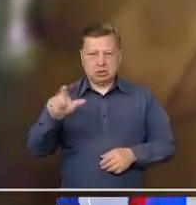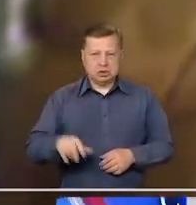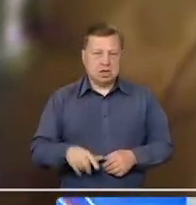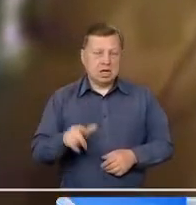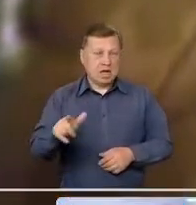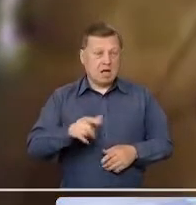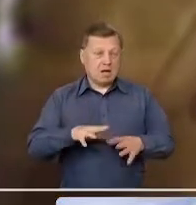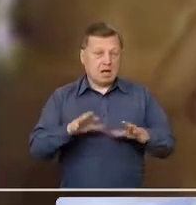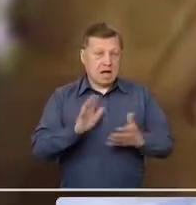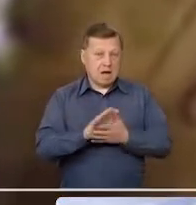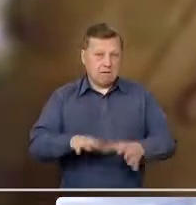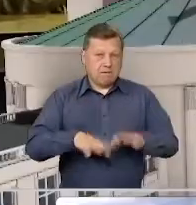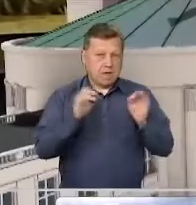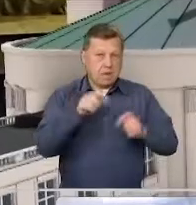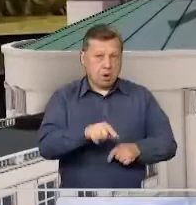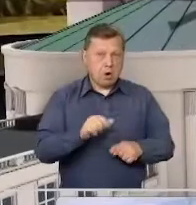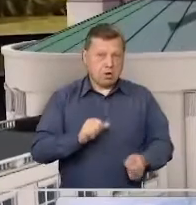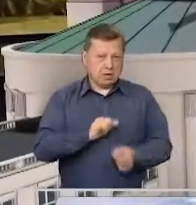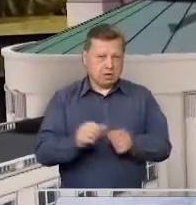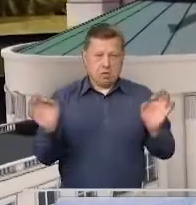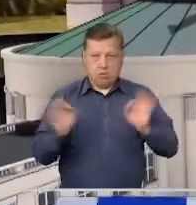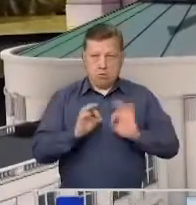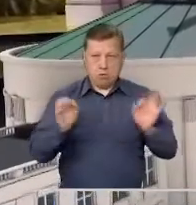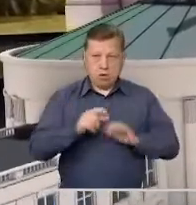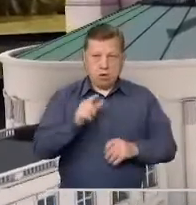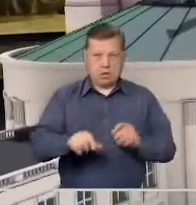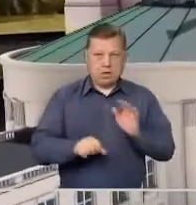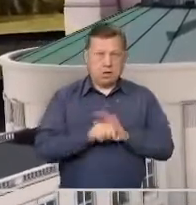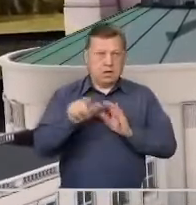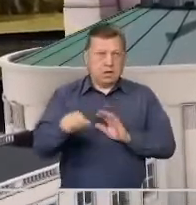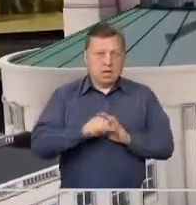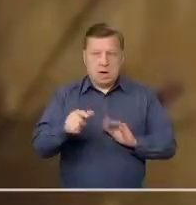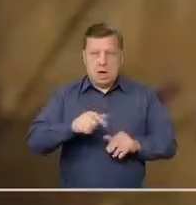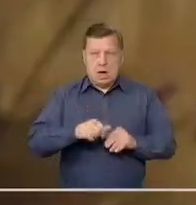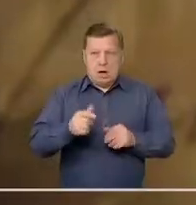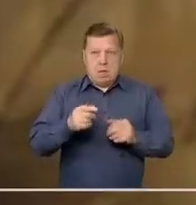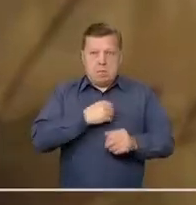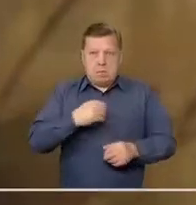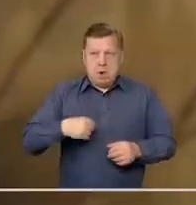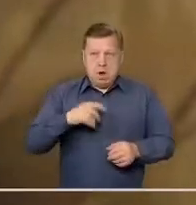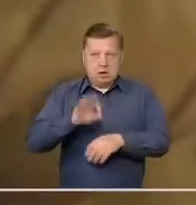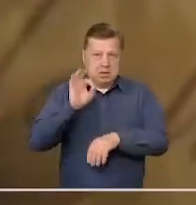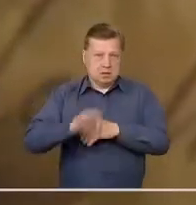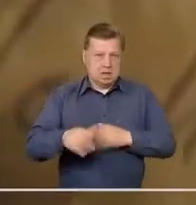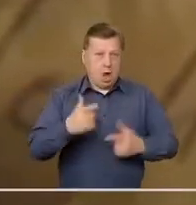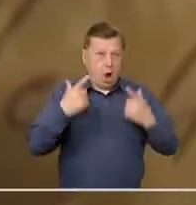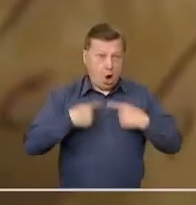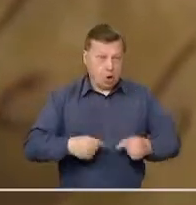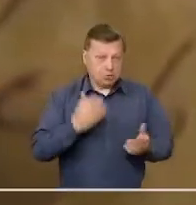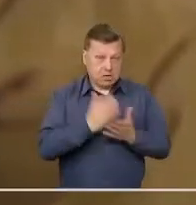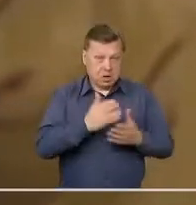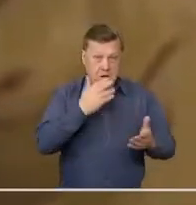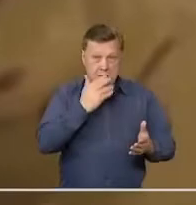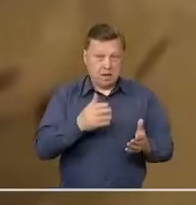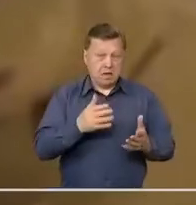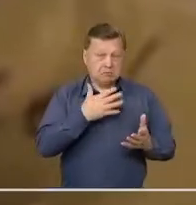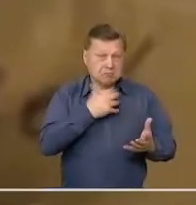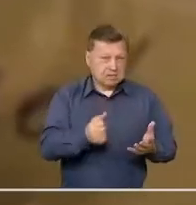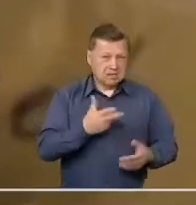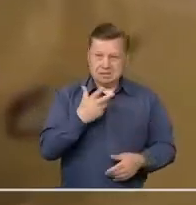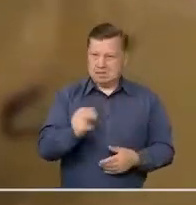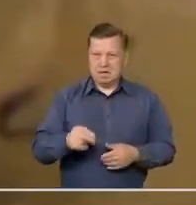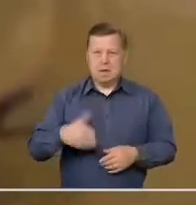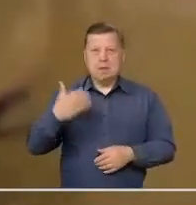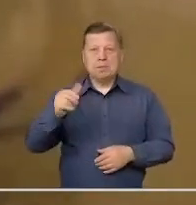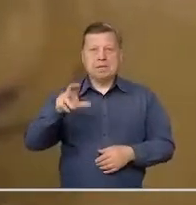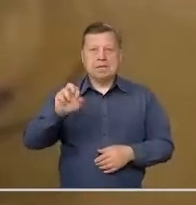coś strasznego. To jest lincz na Polsce, na polskiej racji stanu. To już nie tylko osobista nienawiść. To przecież kim jest